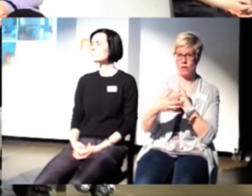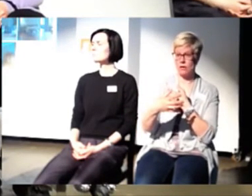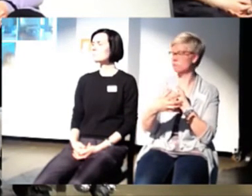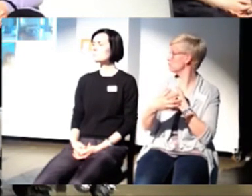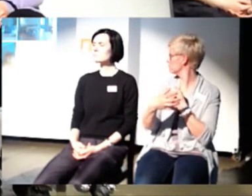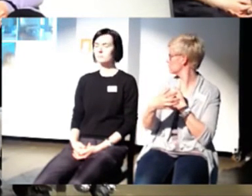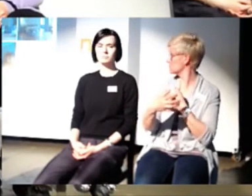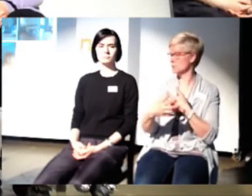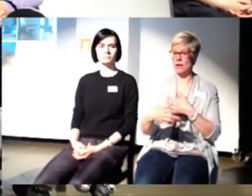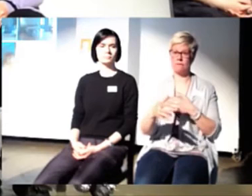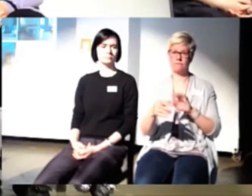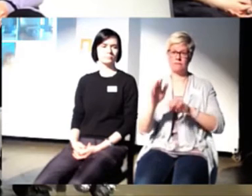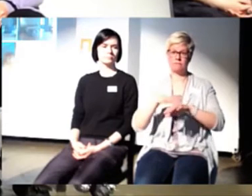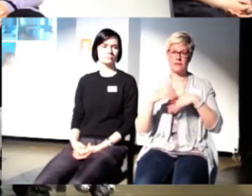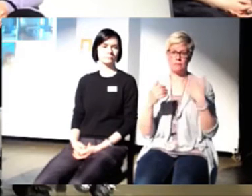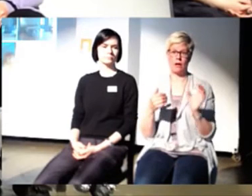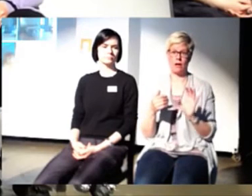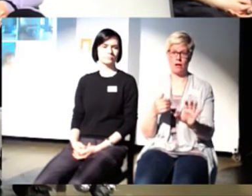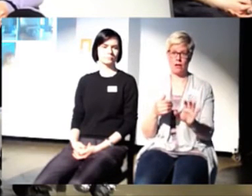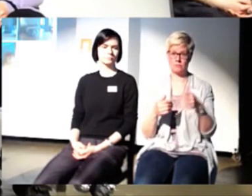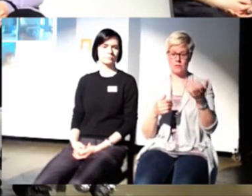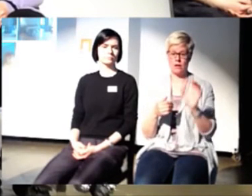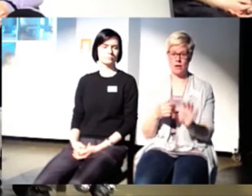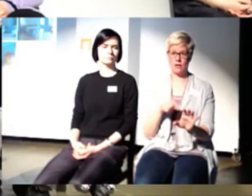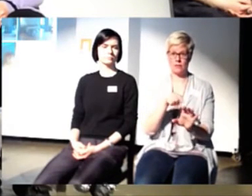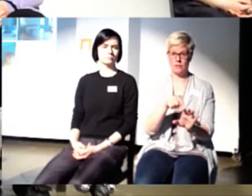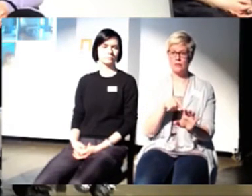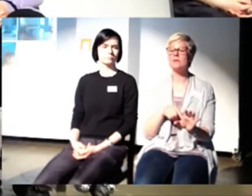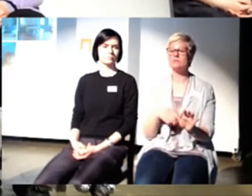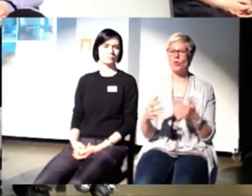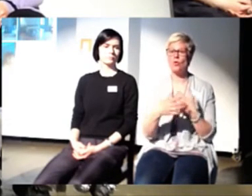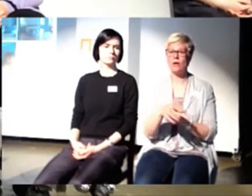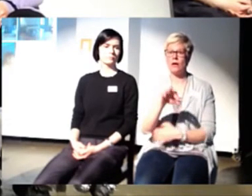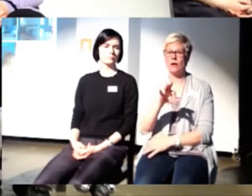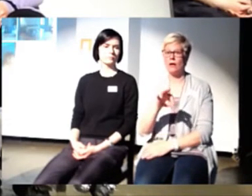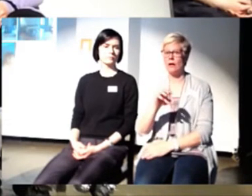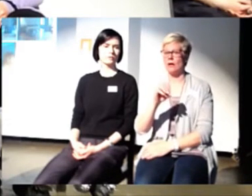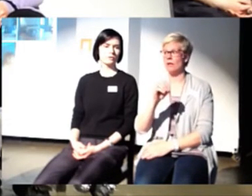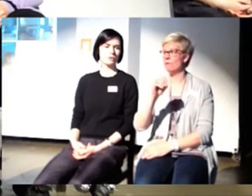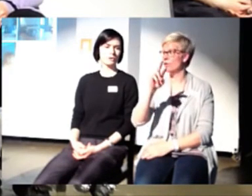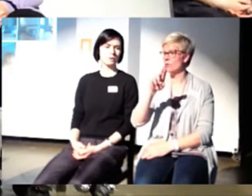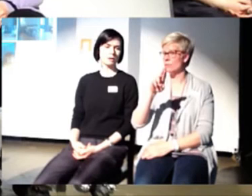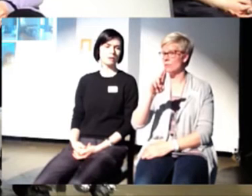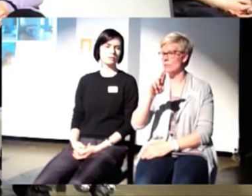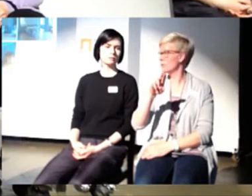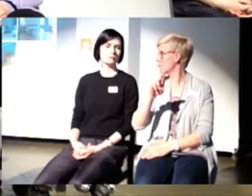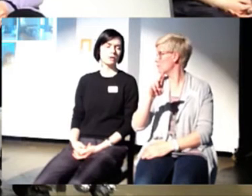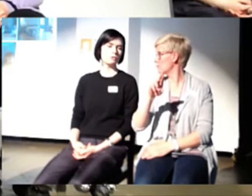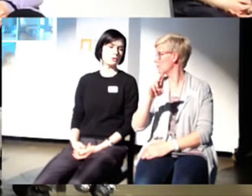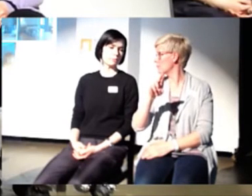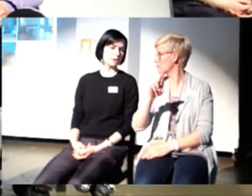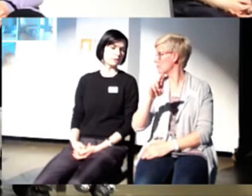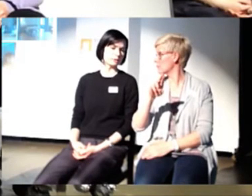vasemmalla alhaalla, on kuva Fyrmarkista. Fyrmarki on paikka, missä